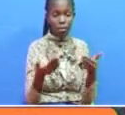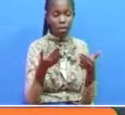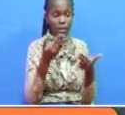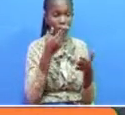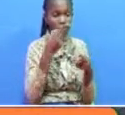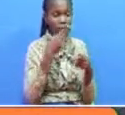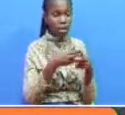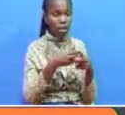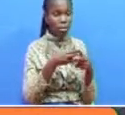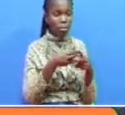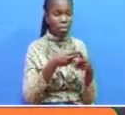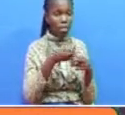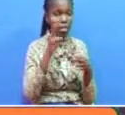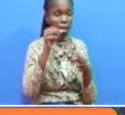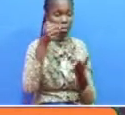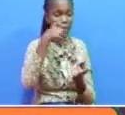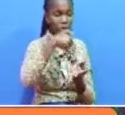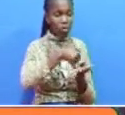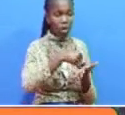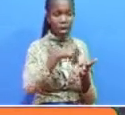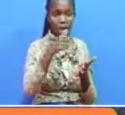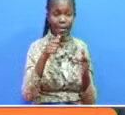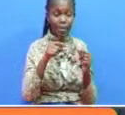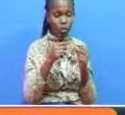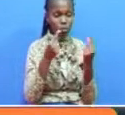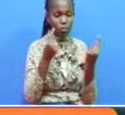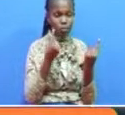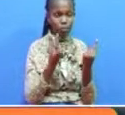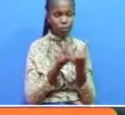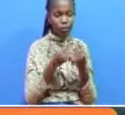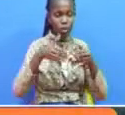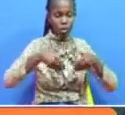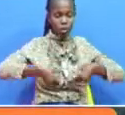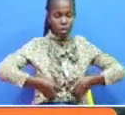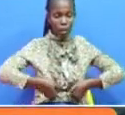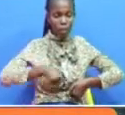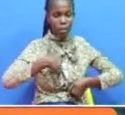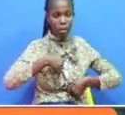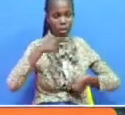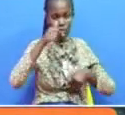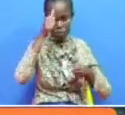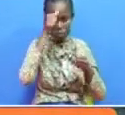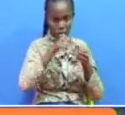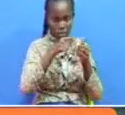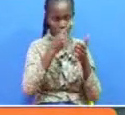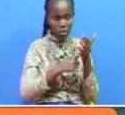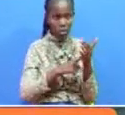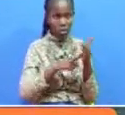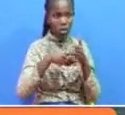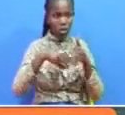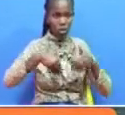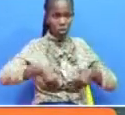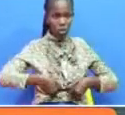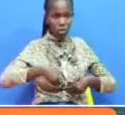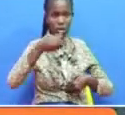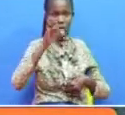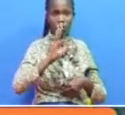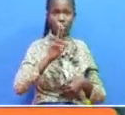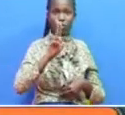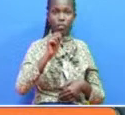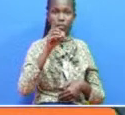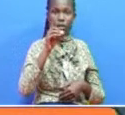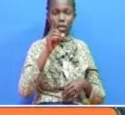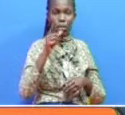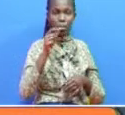hivo. Na ila inge ni kundi. Munomonosi ya youth, nungu malili kana siyakana, fe youth fund, na ambesa